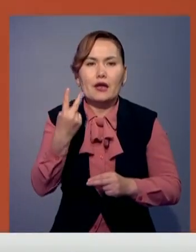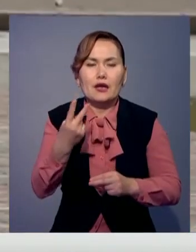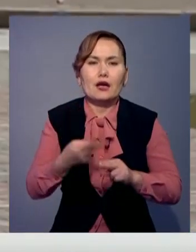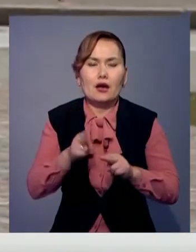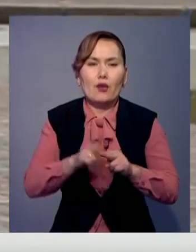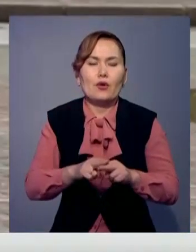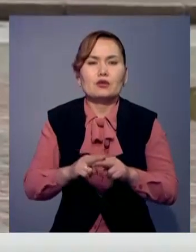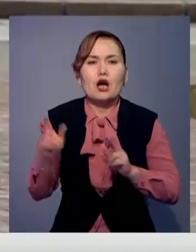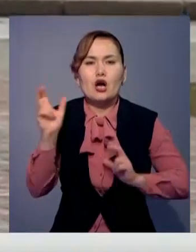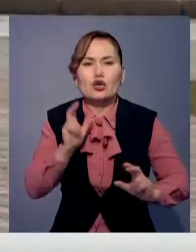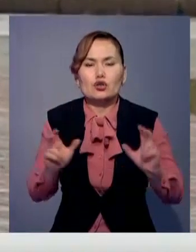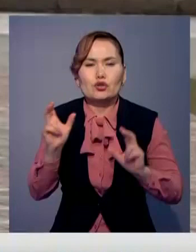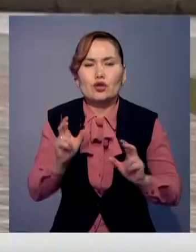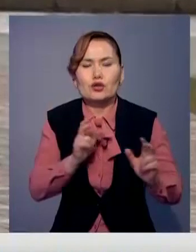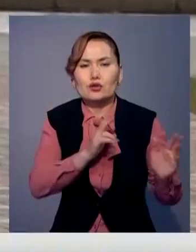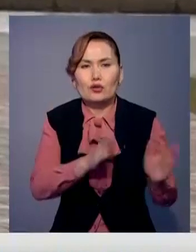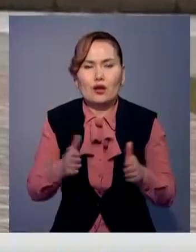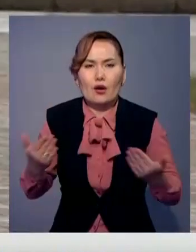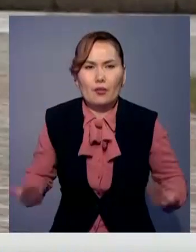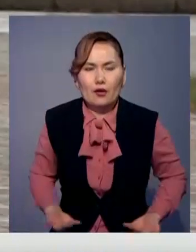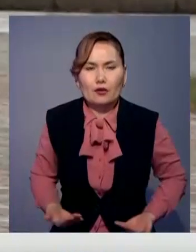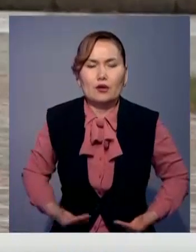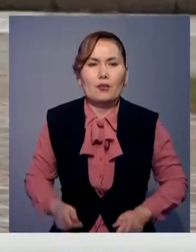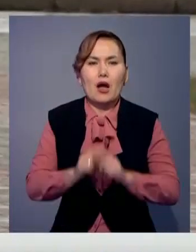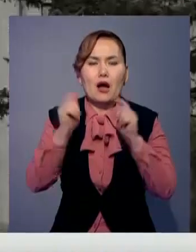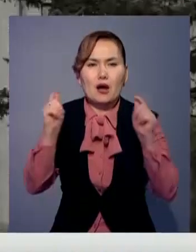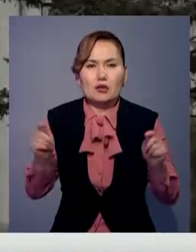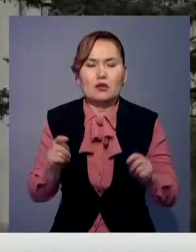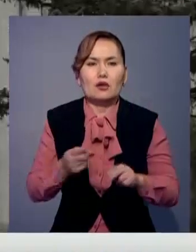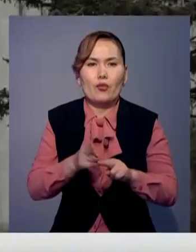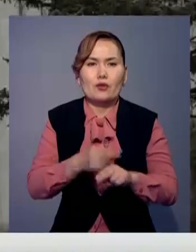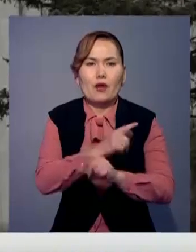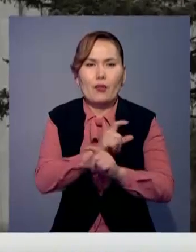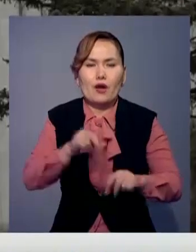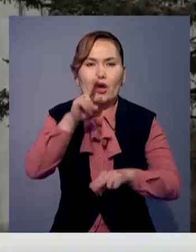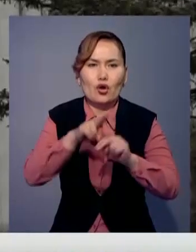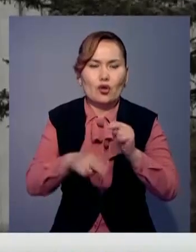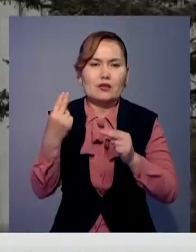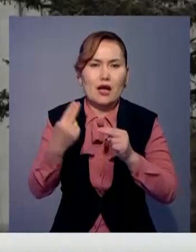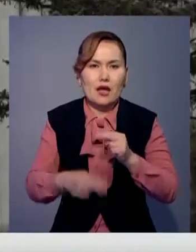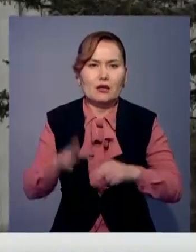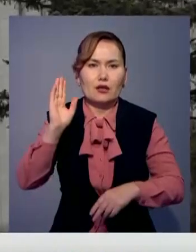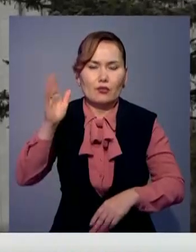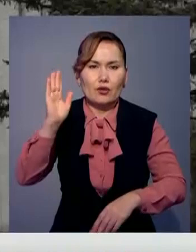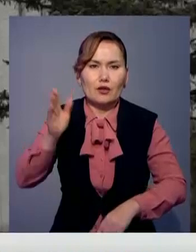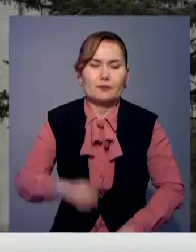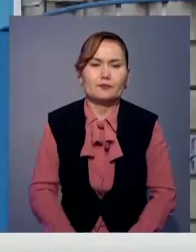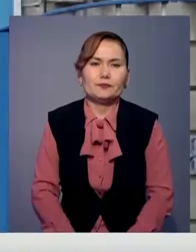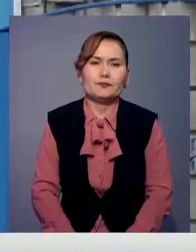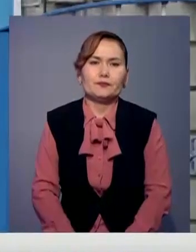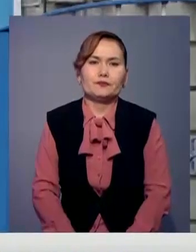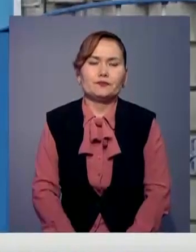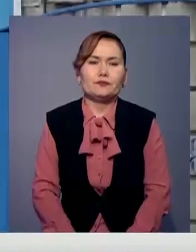студенттік жатақхана мен заманауи жабдықталған онкологиялық диспансердің құрылысы аяқталады. Қарлығаш Қасиетова, Самат Оспанов, Алексей